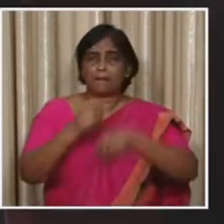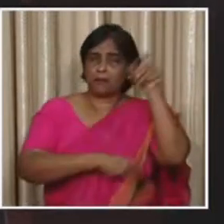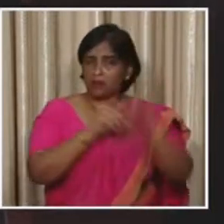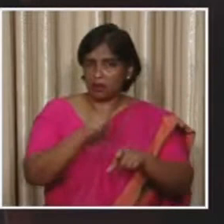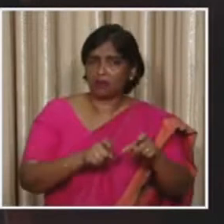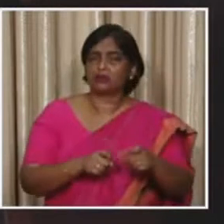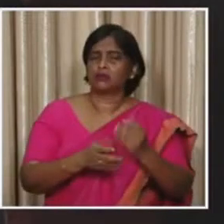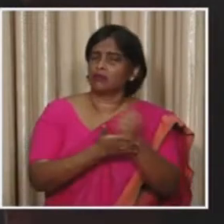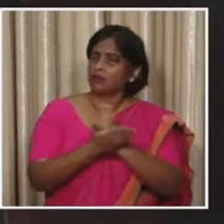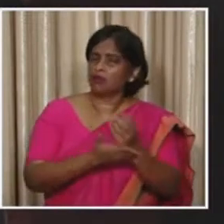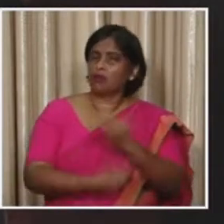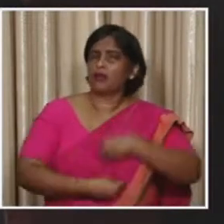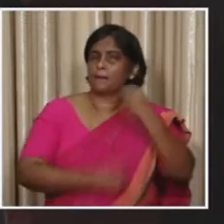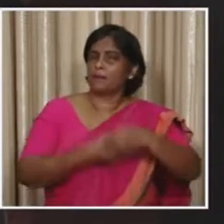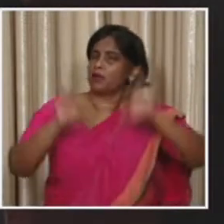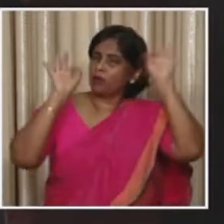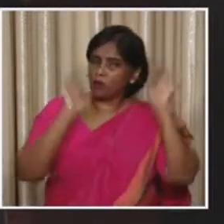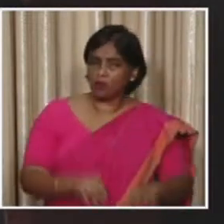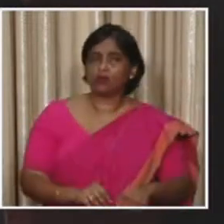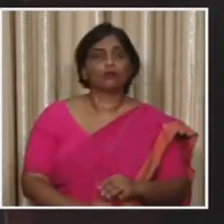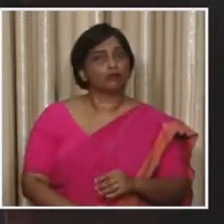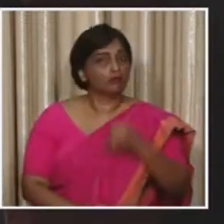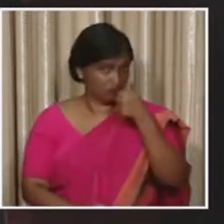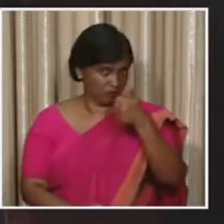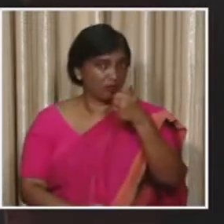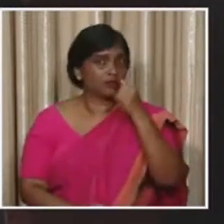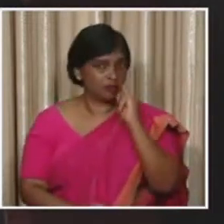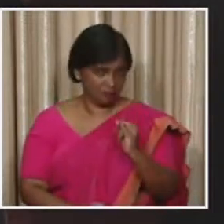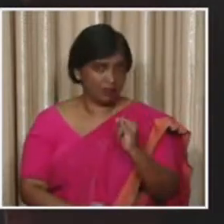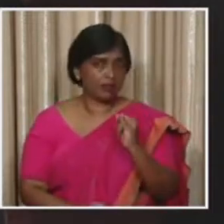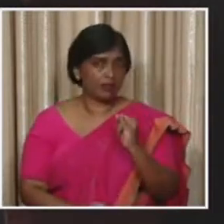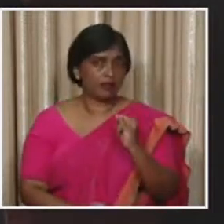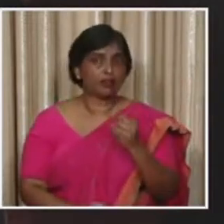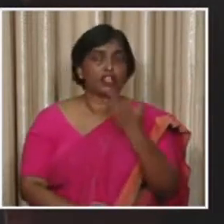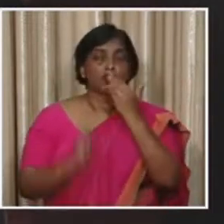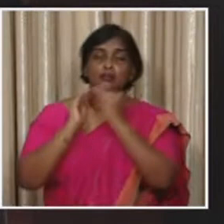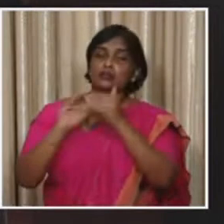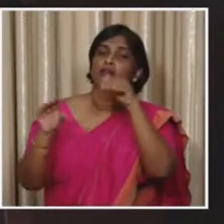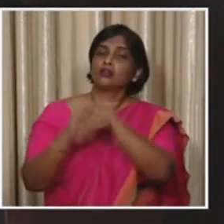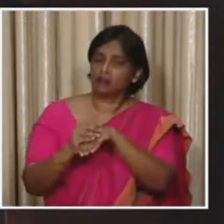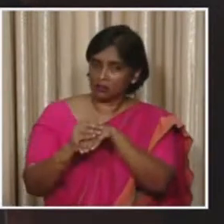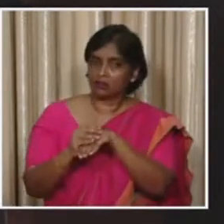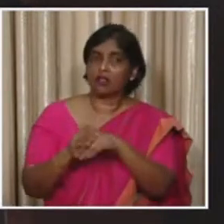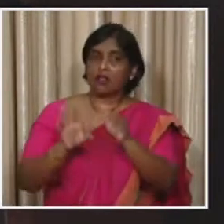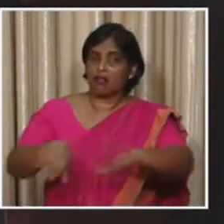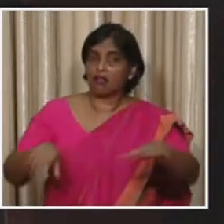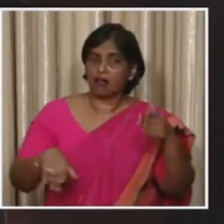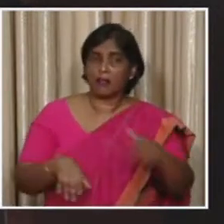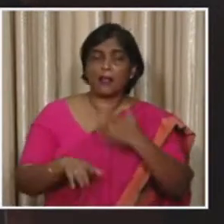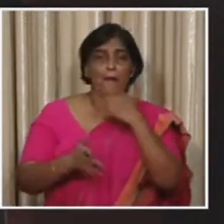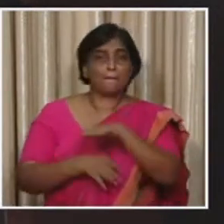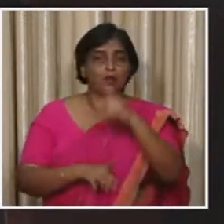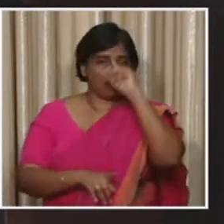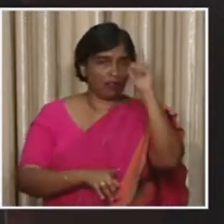ව්‍යවසායකින් සහමුලින්ම ව්‍යාපාරවලින් ඉවත්වීම සුබද අසුබද? පාසල් පද්ධතිය තුළ දරුවෝ